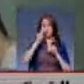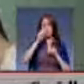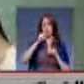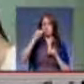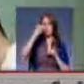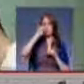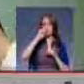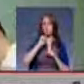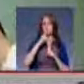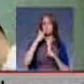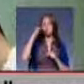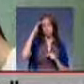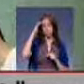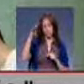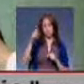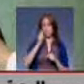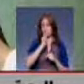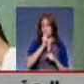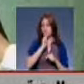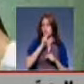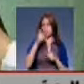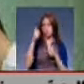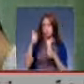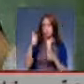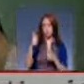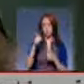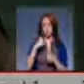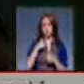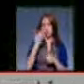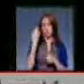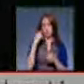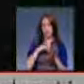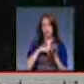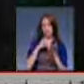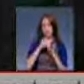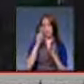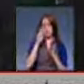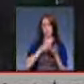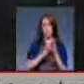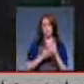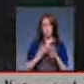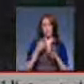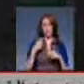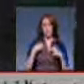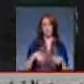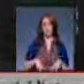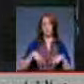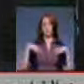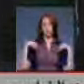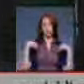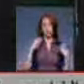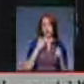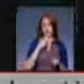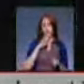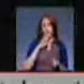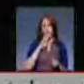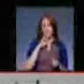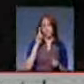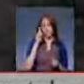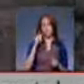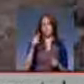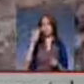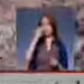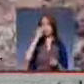برنامج واحد من الناس اشكرهم ان هم دخلوا لي الميه وانا ما كانش عندي ميه وكده، انا فرحانه ومبسوطه ان الميه تجيني. الحمد لله بنشرب